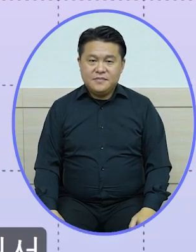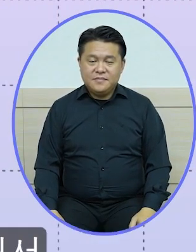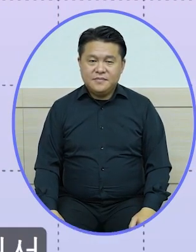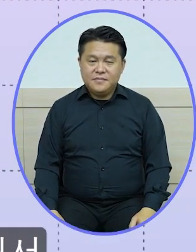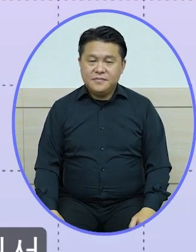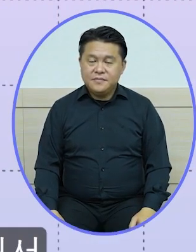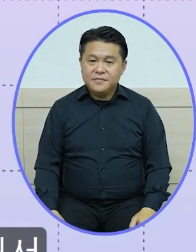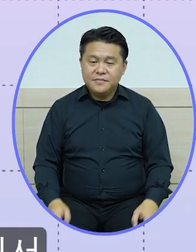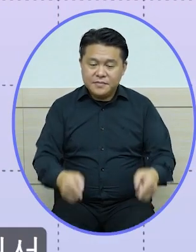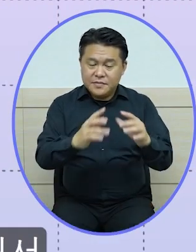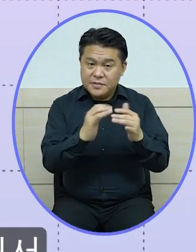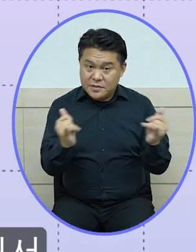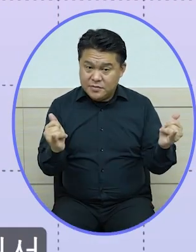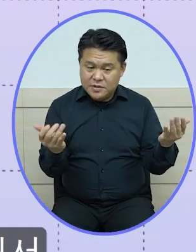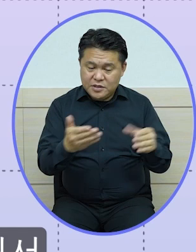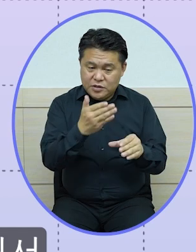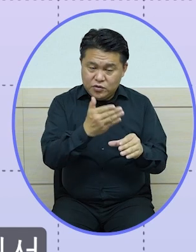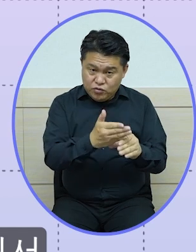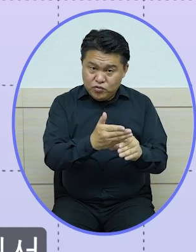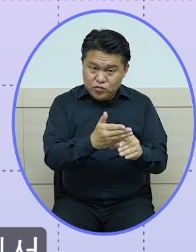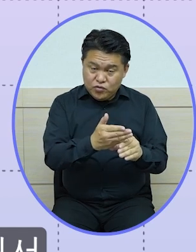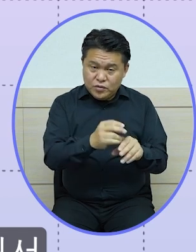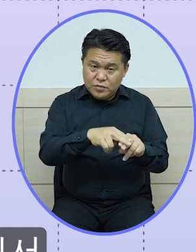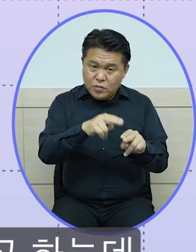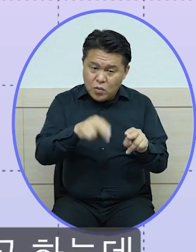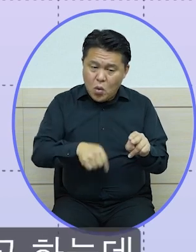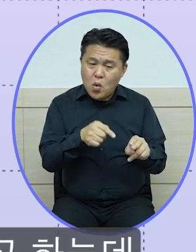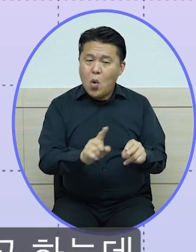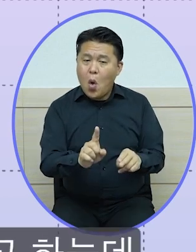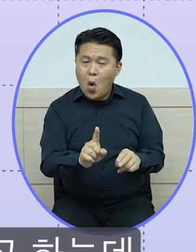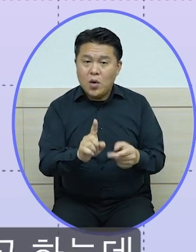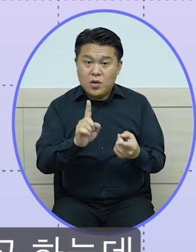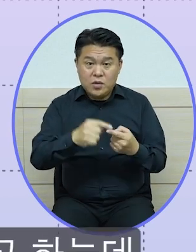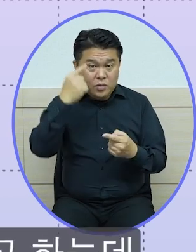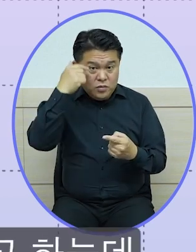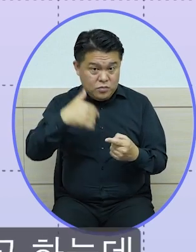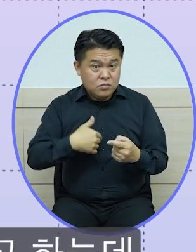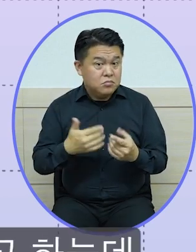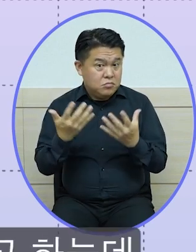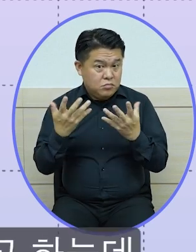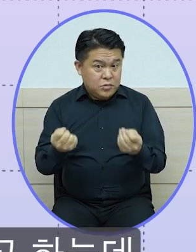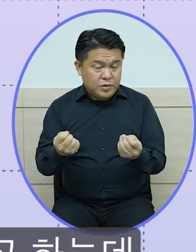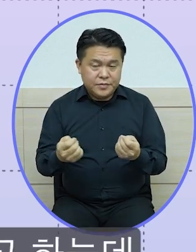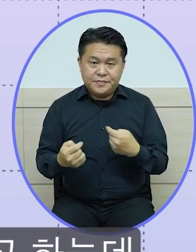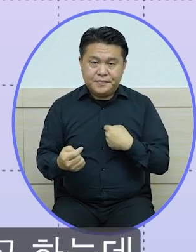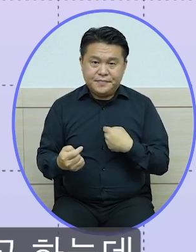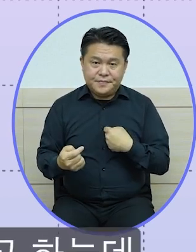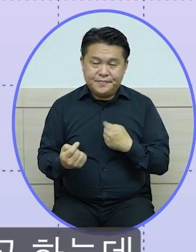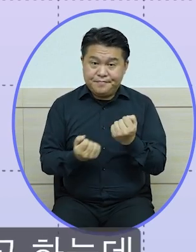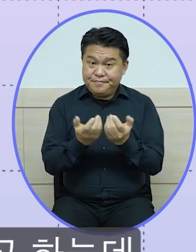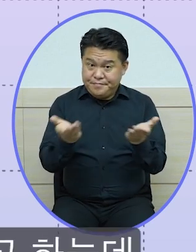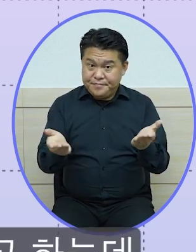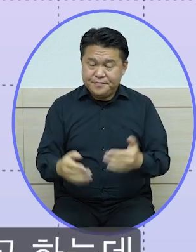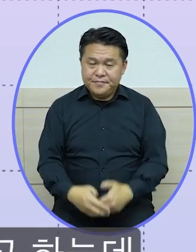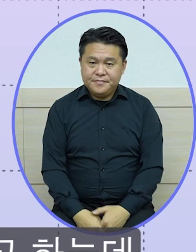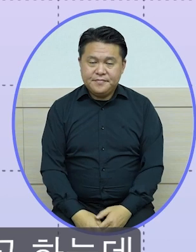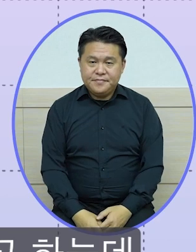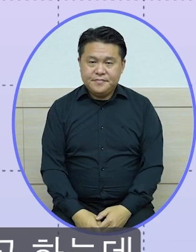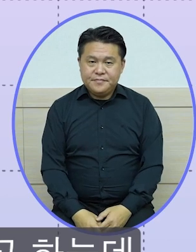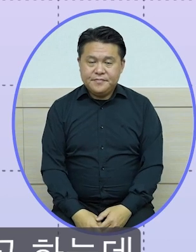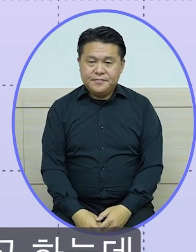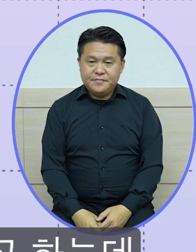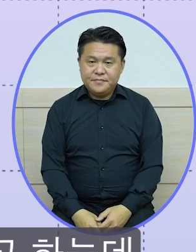먼저 참여자 중도 종료 처리하는 방식에 대해서 이제 여쭤보시는 분들이 많으셔서 이제 설명을 드리려고